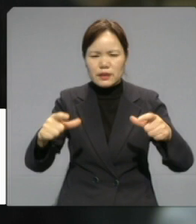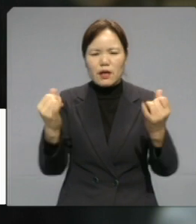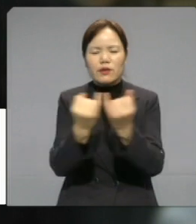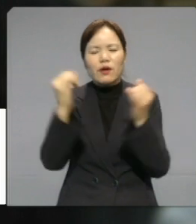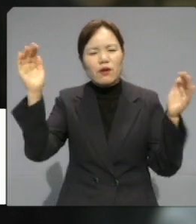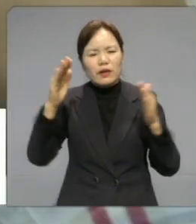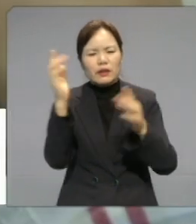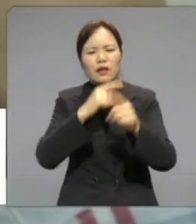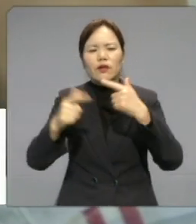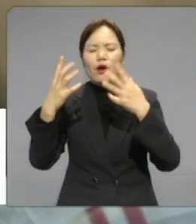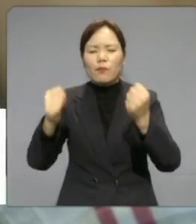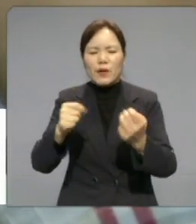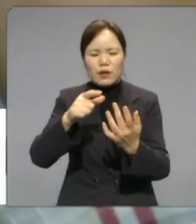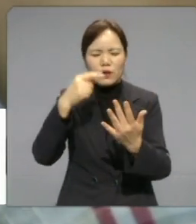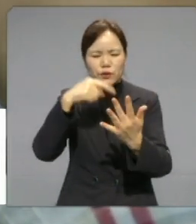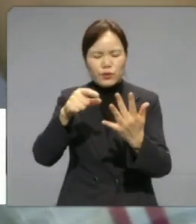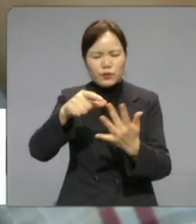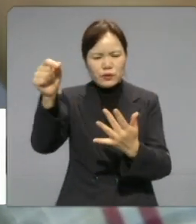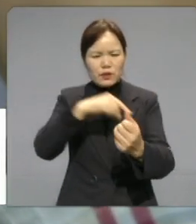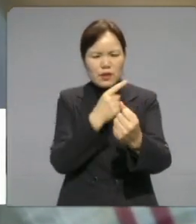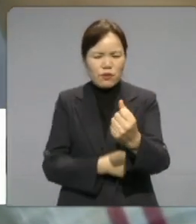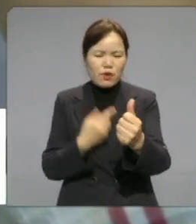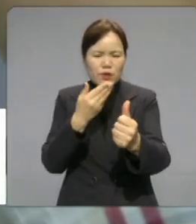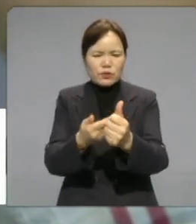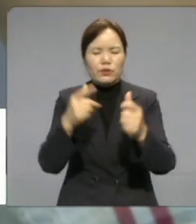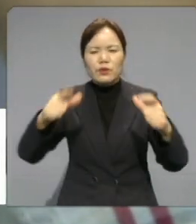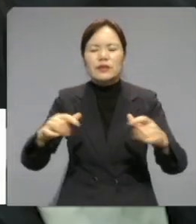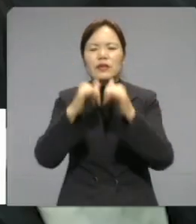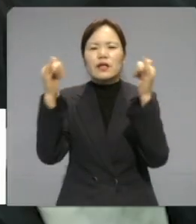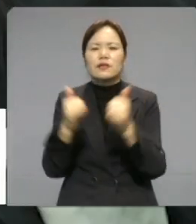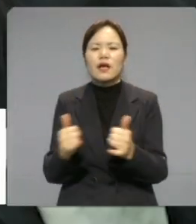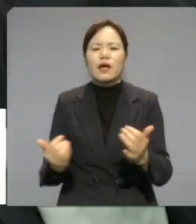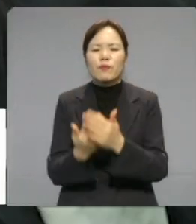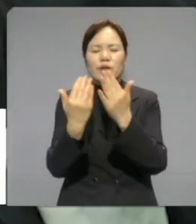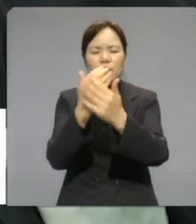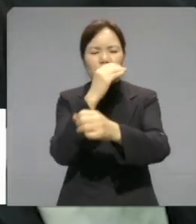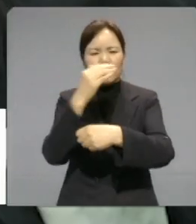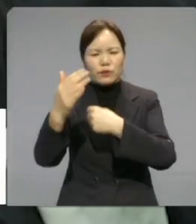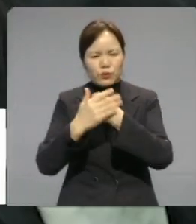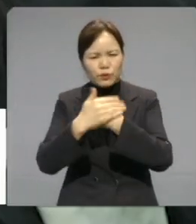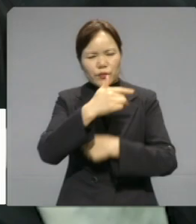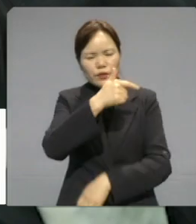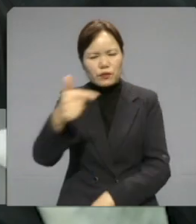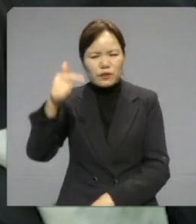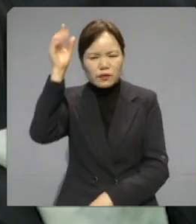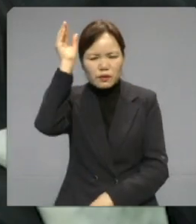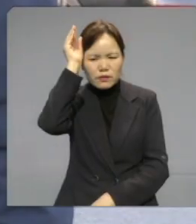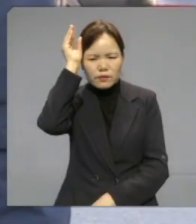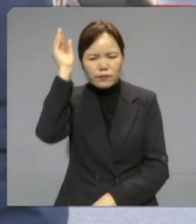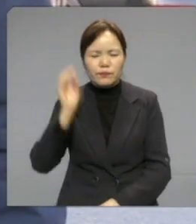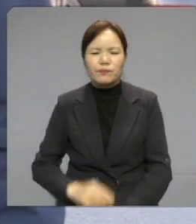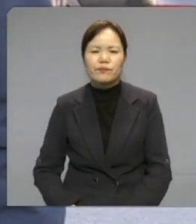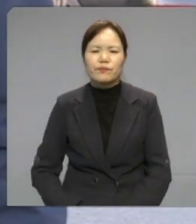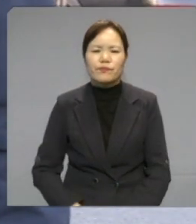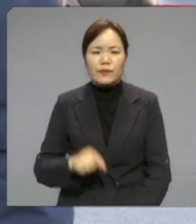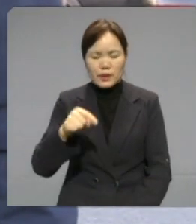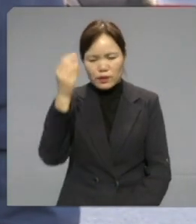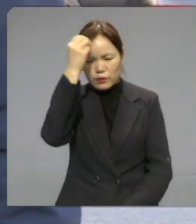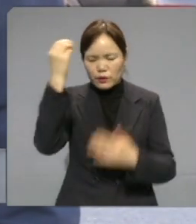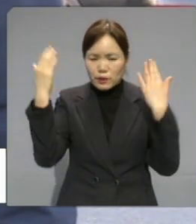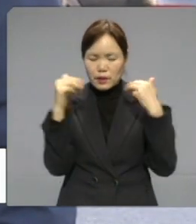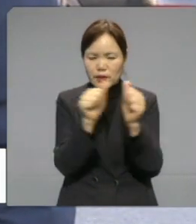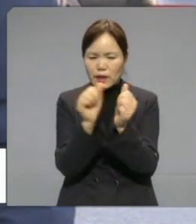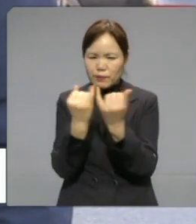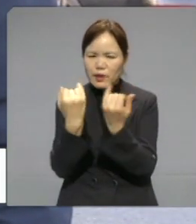많은 교육 선택권을 제공하고 지역사회 발전에 크게 기여할 것으로 기대가 됩니다. 도림고